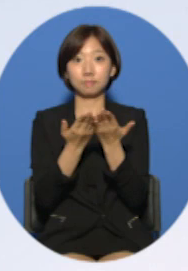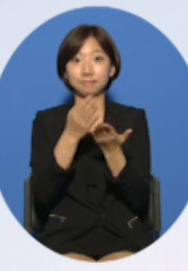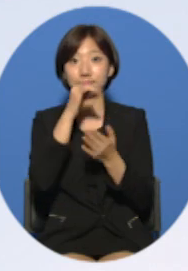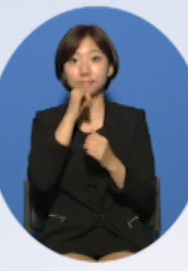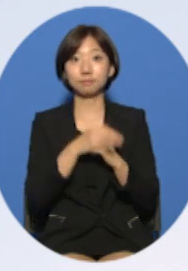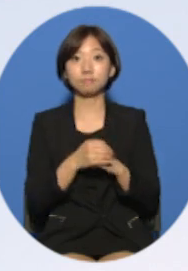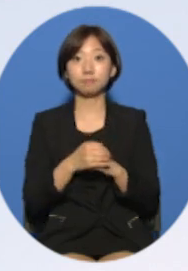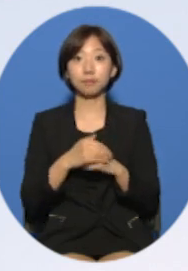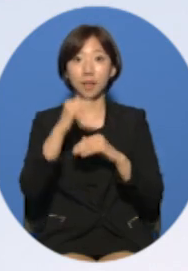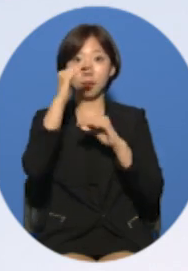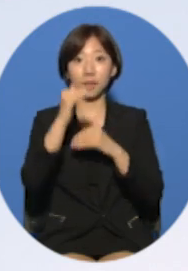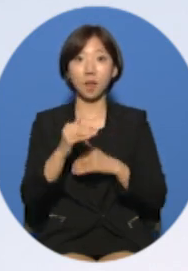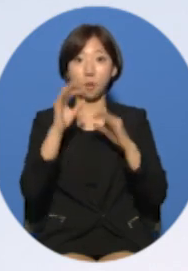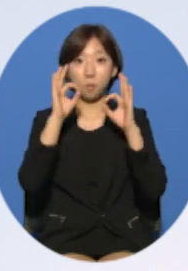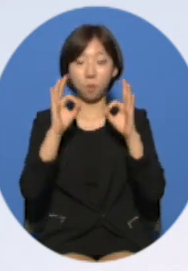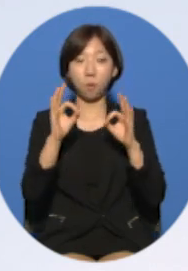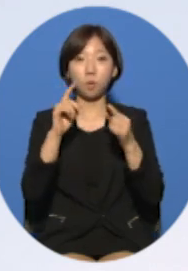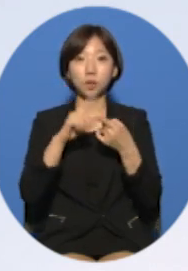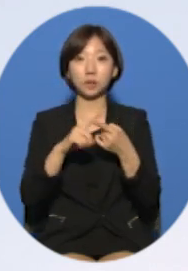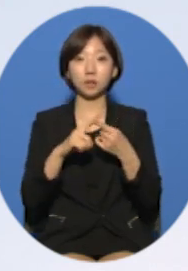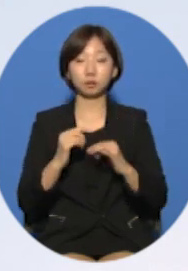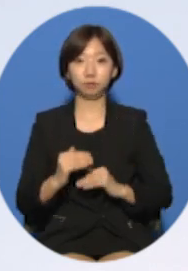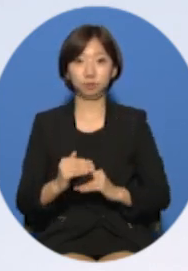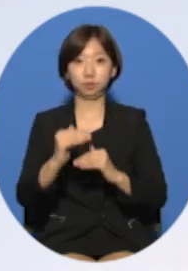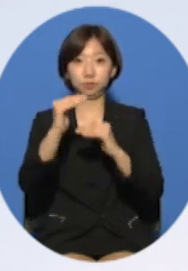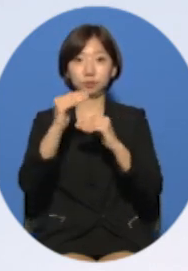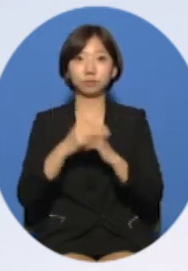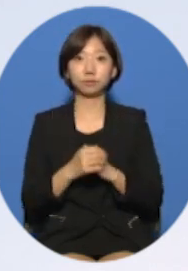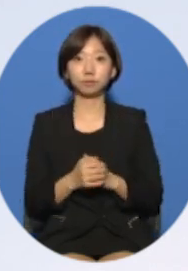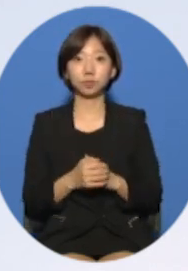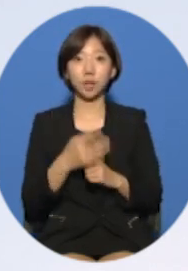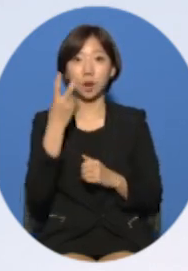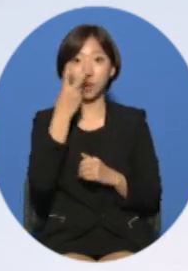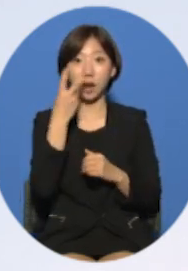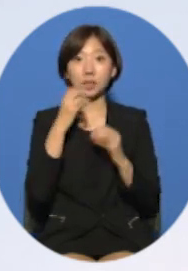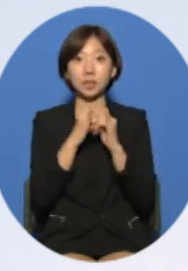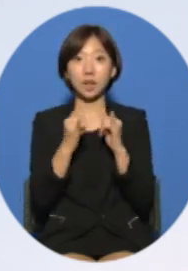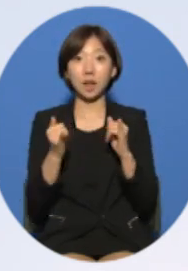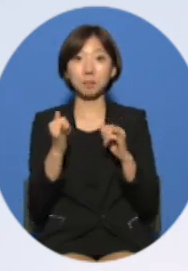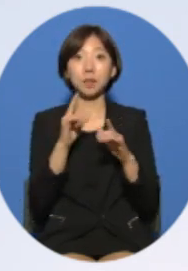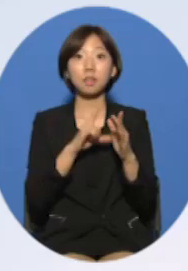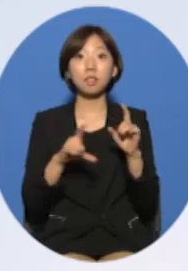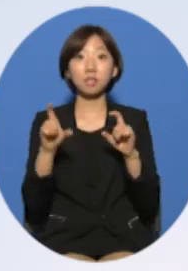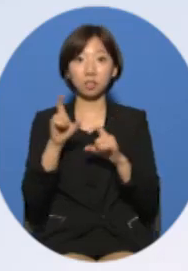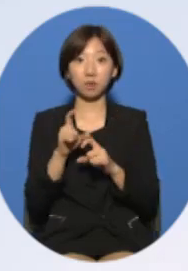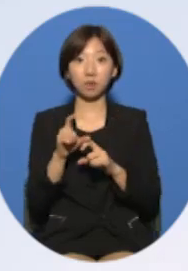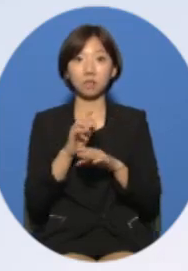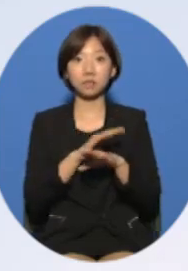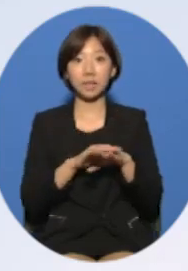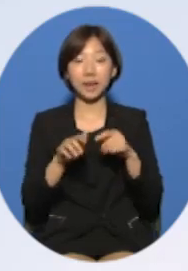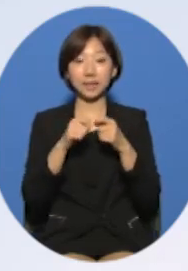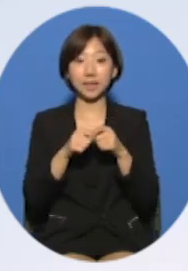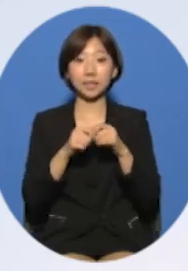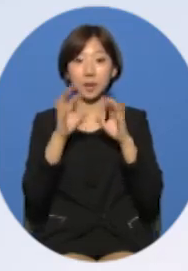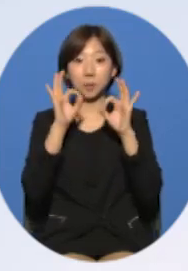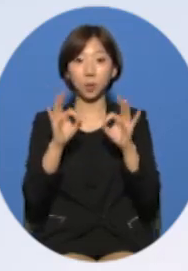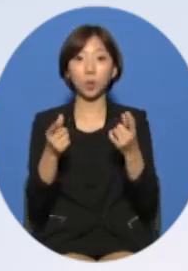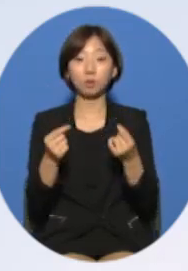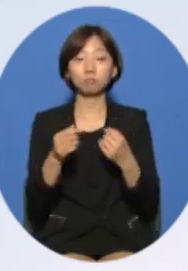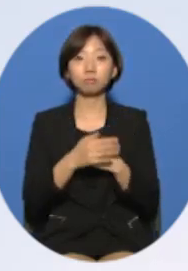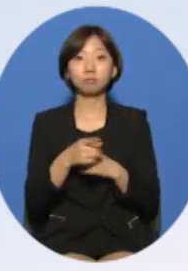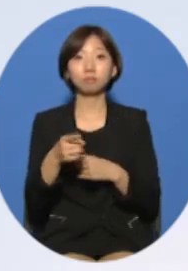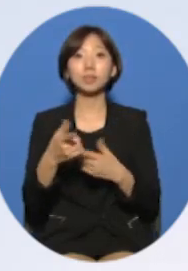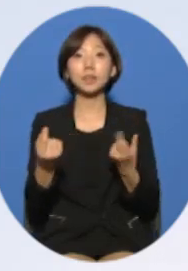매뉴얼 보고 이제 쭉 진행 과정을 다시 한번 투표 관리관이 더 이 숙지를 더 하고 있는 것 같습니다. 네. 이게 아주 그러니까 훌륭한 뭐